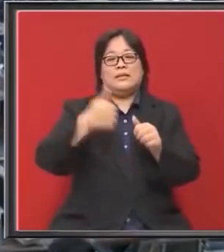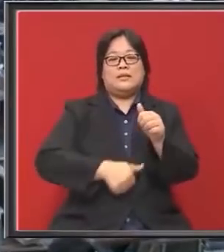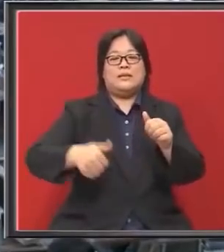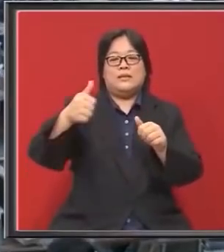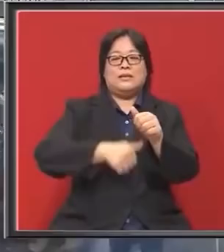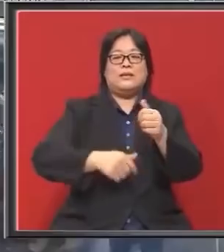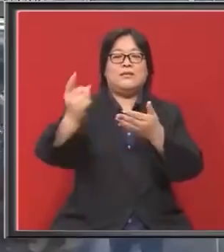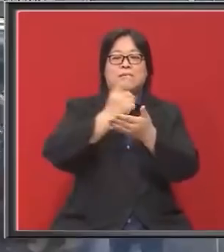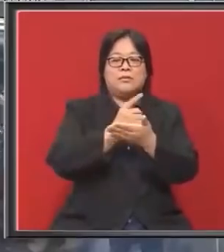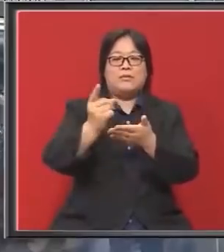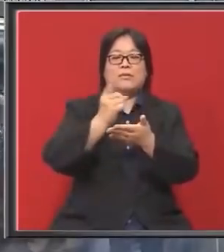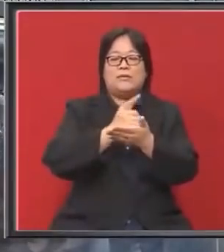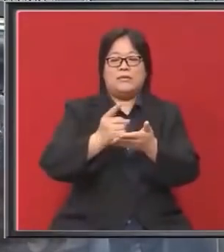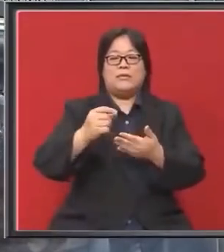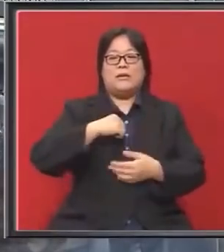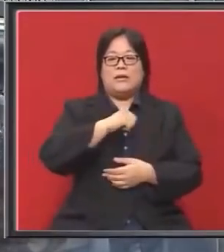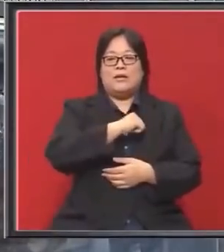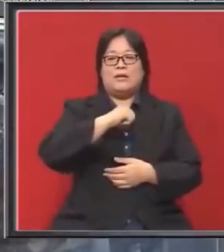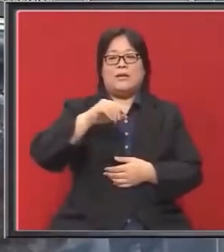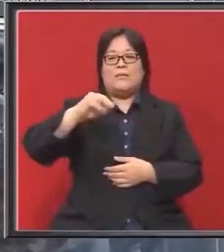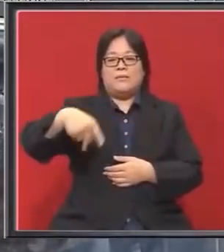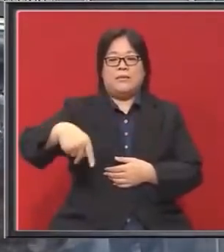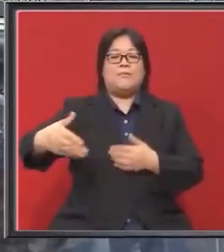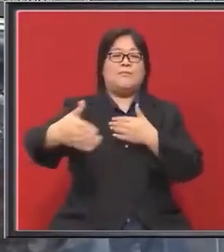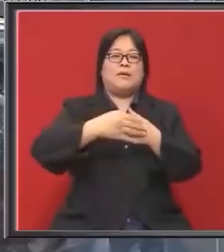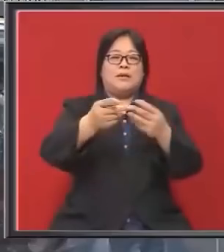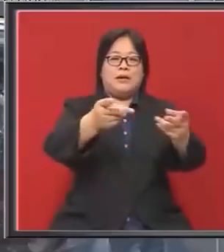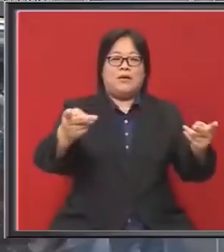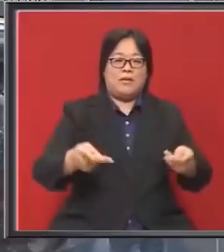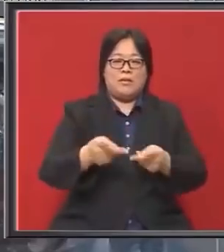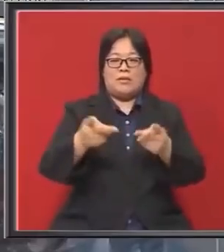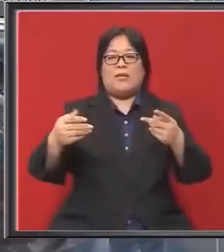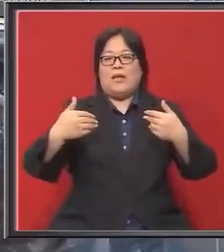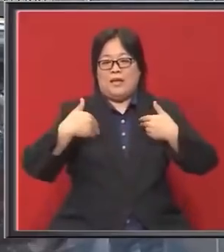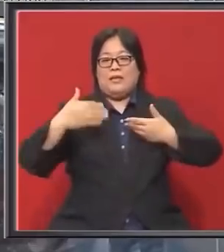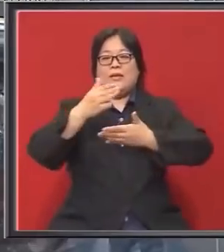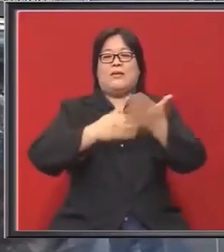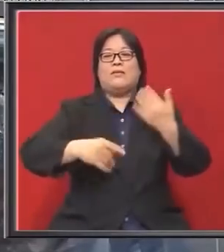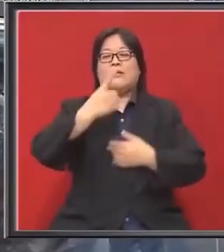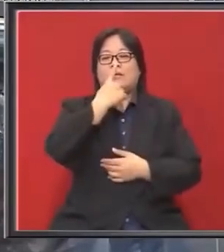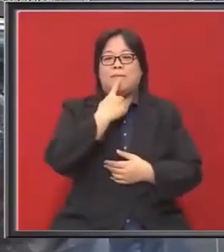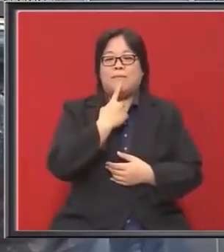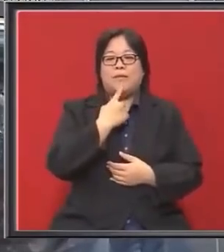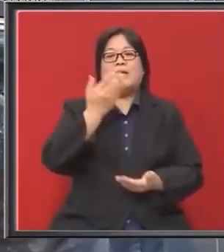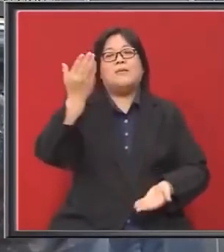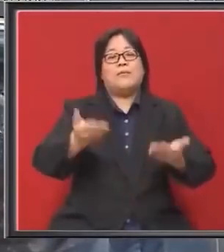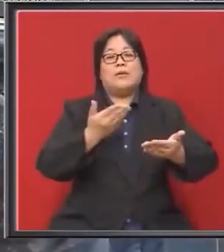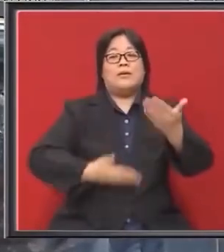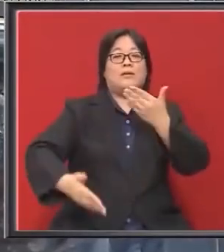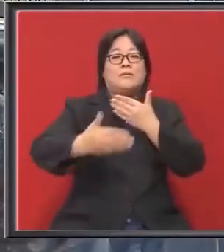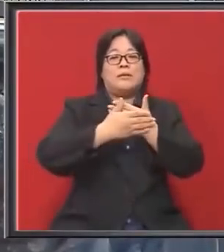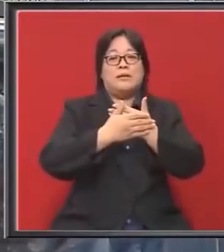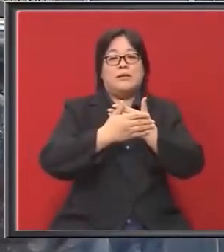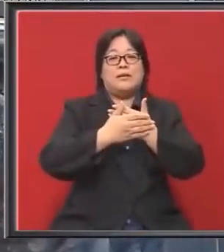di tiap-tiap Miku Alifa lemon balik ke kawasan ada yang balik ke kosan merah jadi Mungkin dia